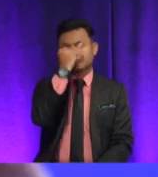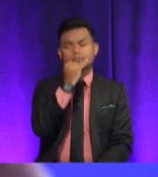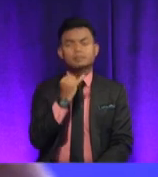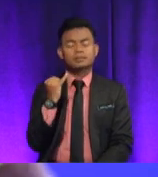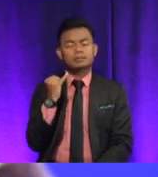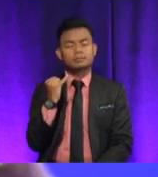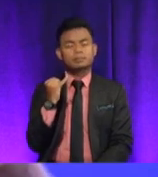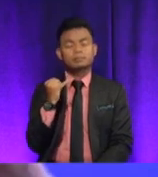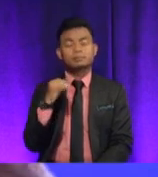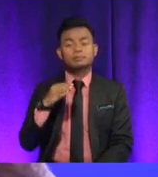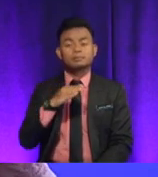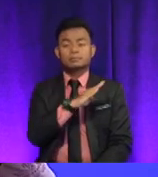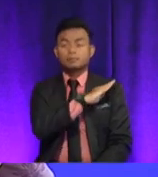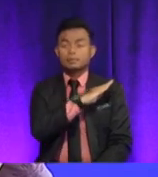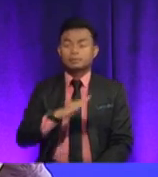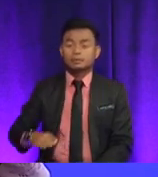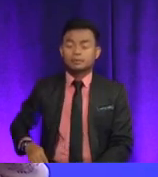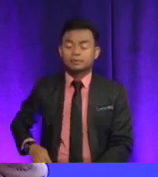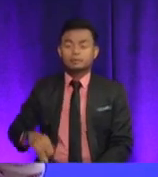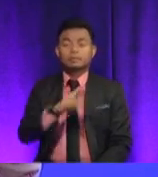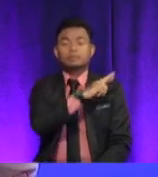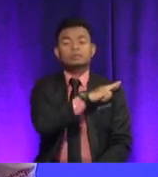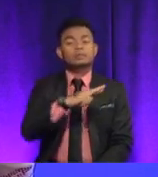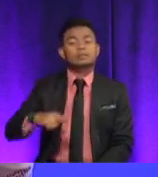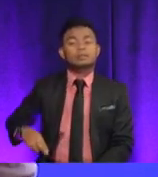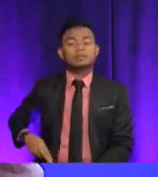Baginda Raja Sultan